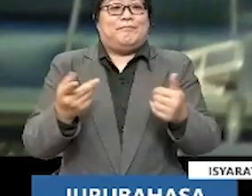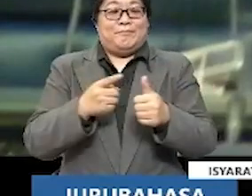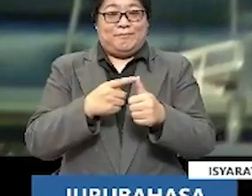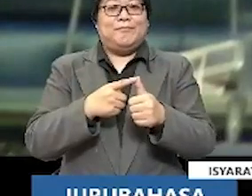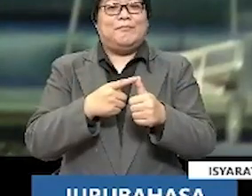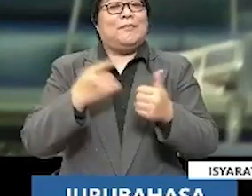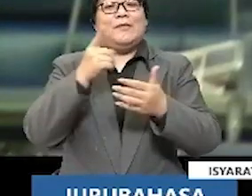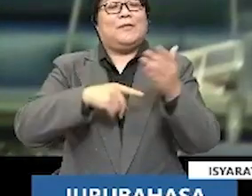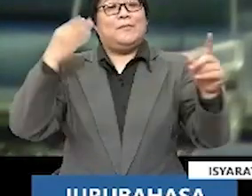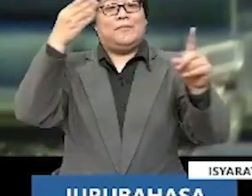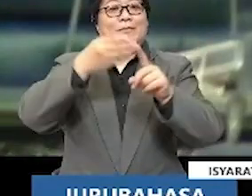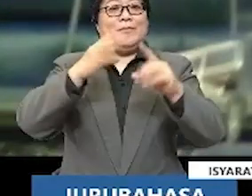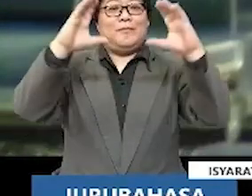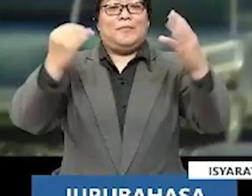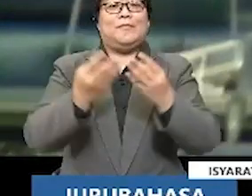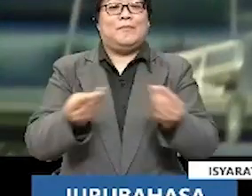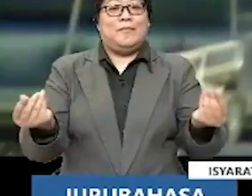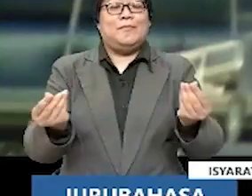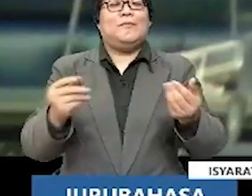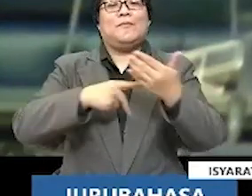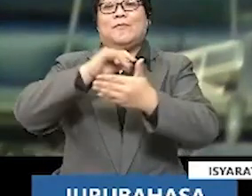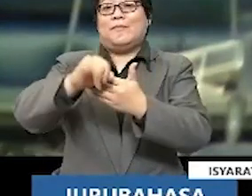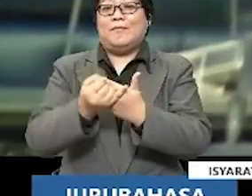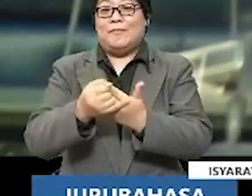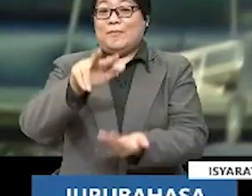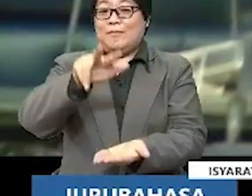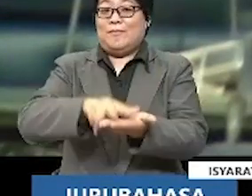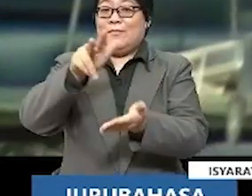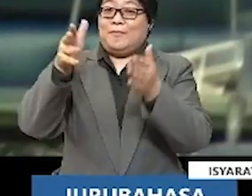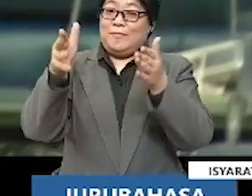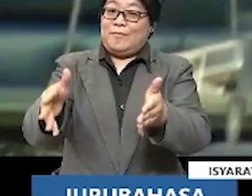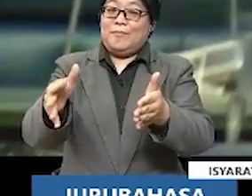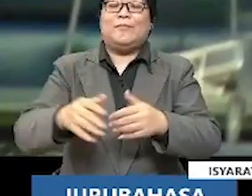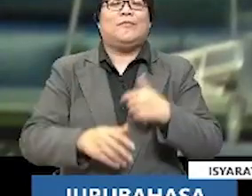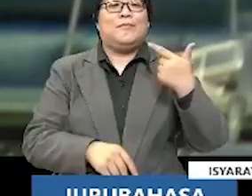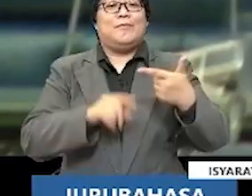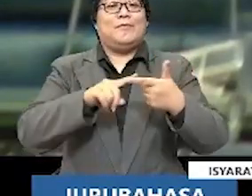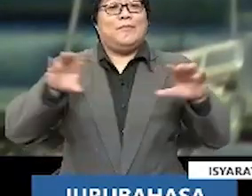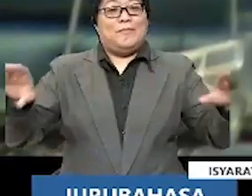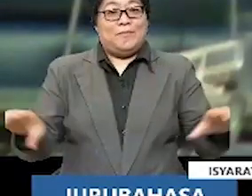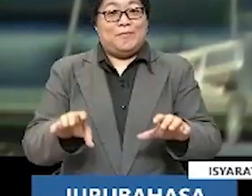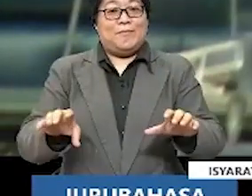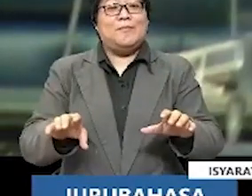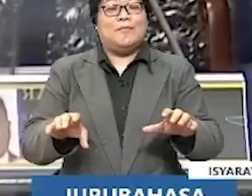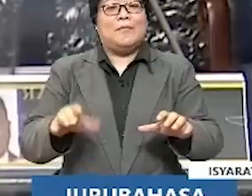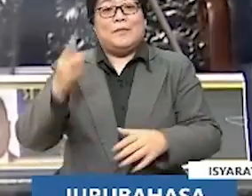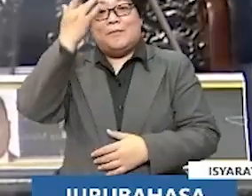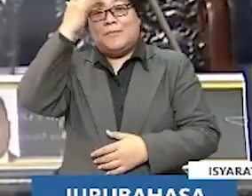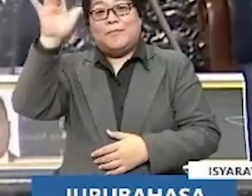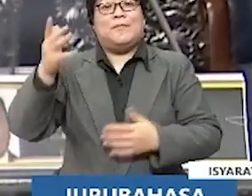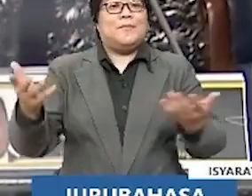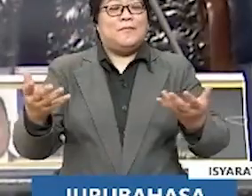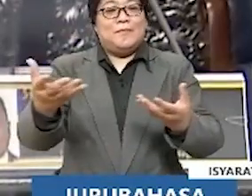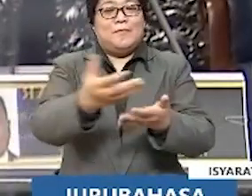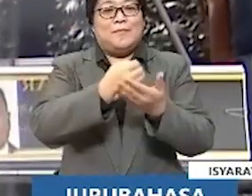Mencari jalan hala tuju dan jalan penyelesaian bagi projek yang telah disahkan terbengkalai. Kedua, melaksanakan due diligence dengan